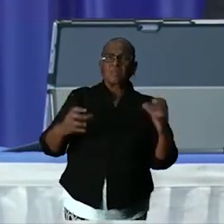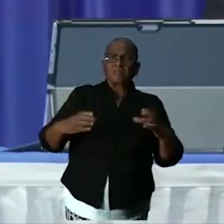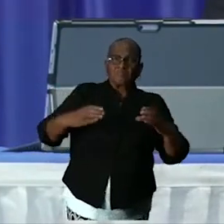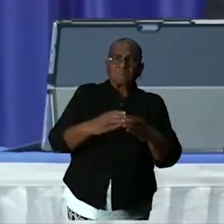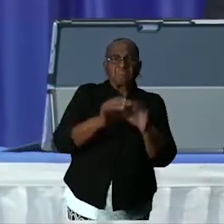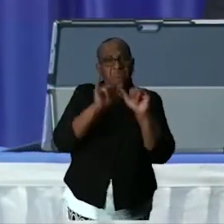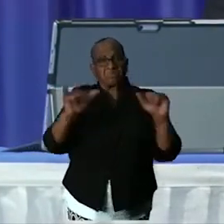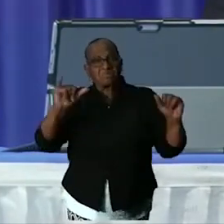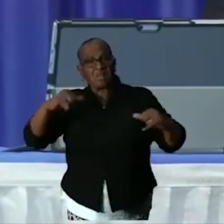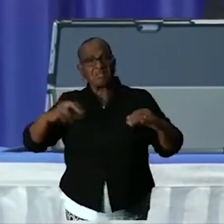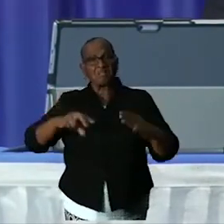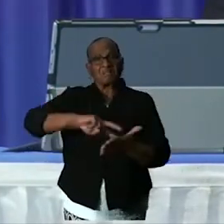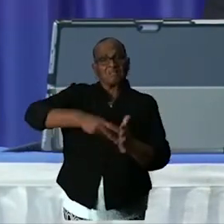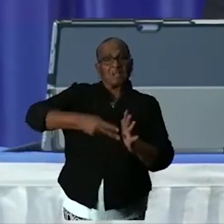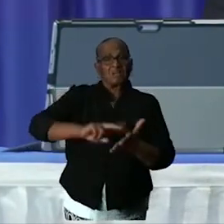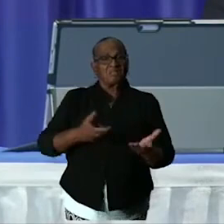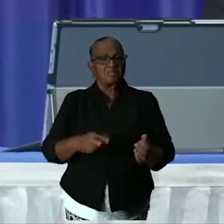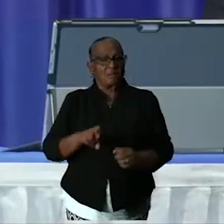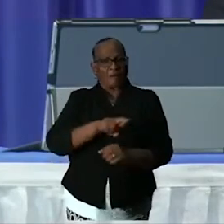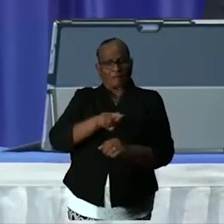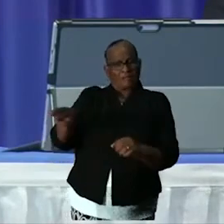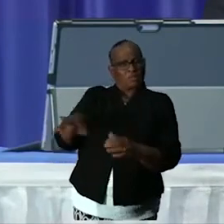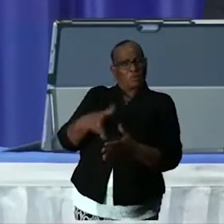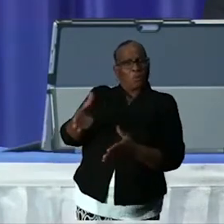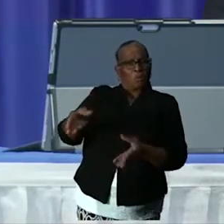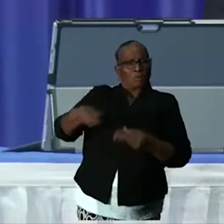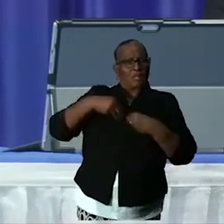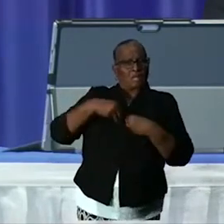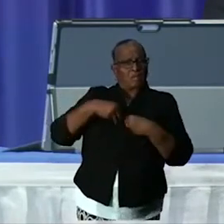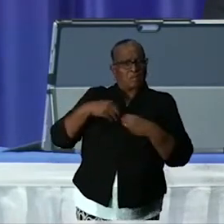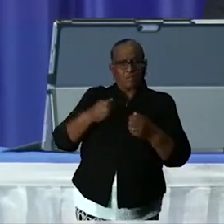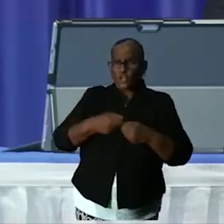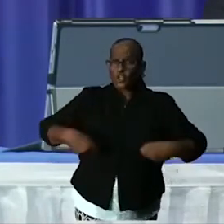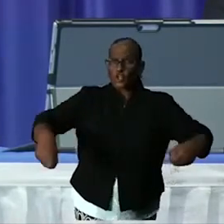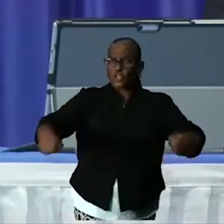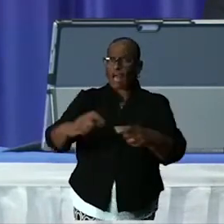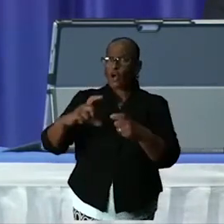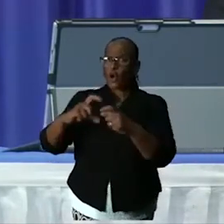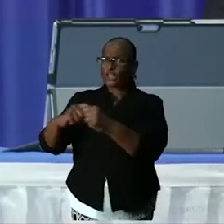parties, met risico, sociale contacten,